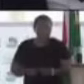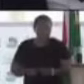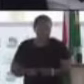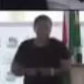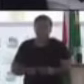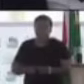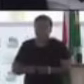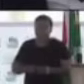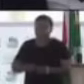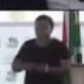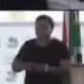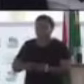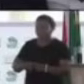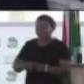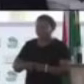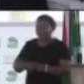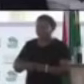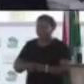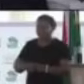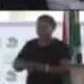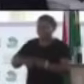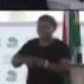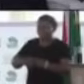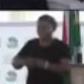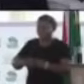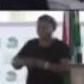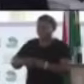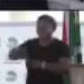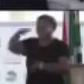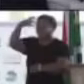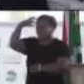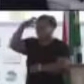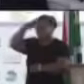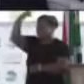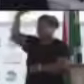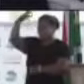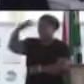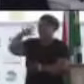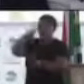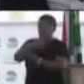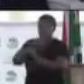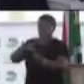indlunkulu engihamba nayo, engiphelezele, ngiqale